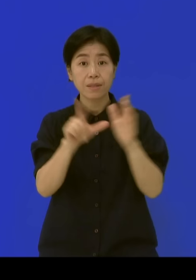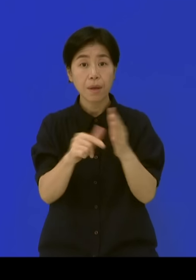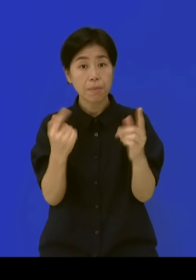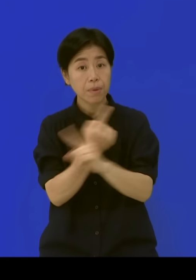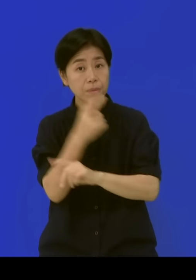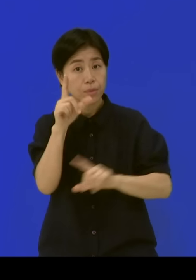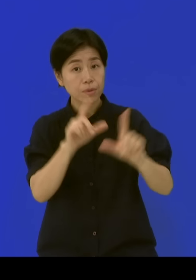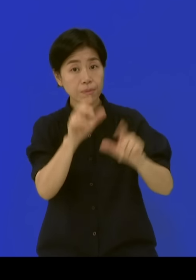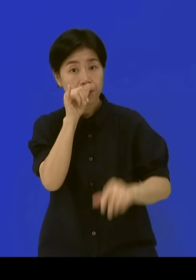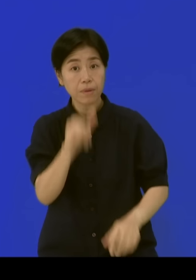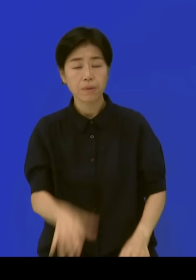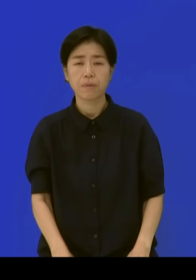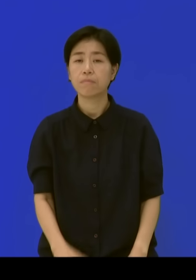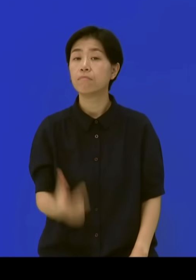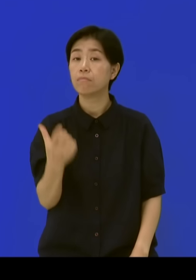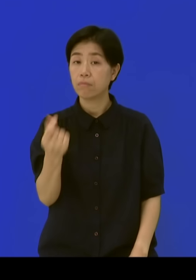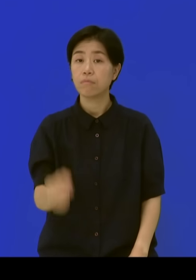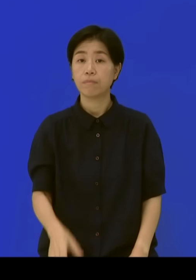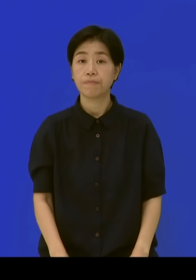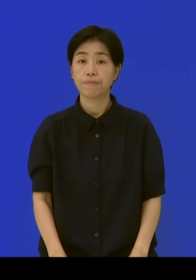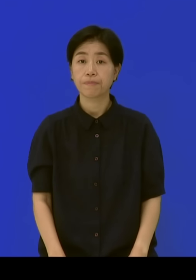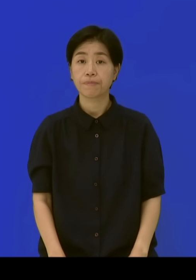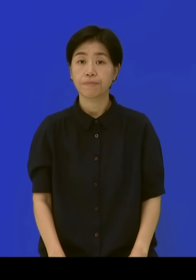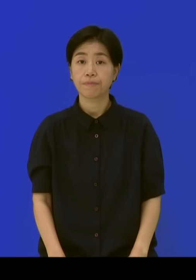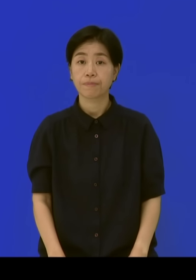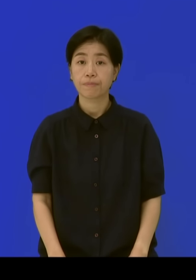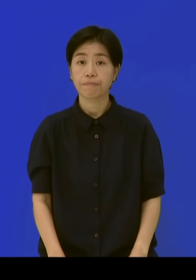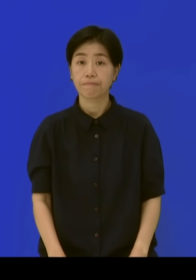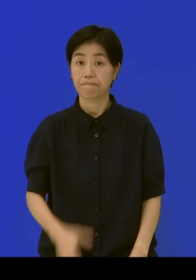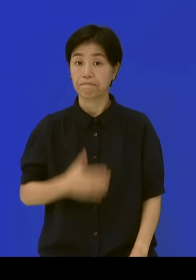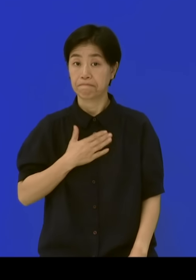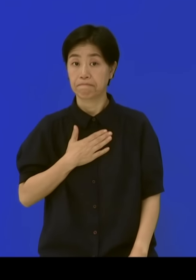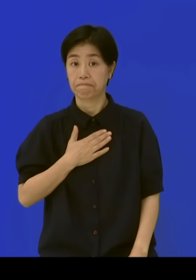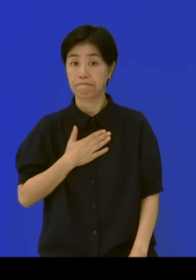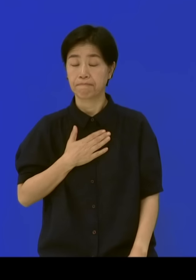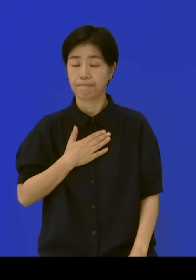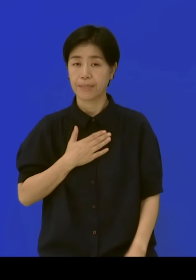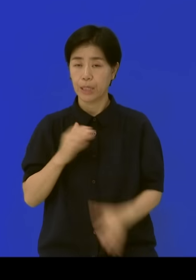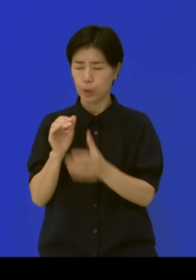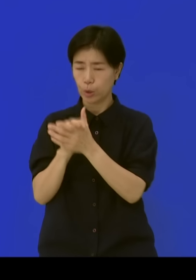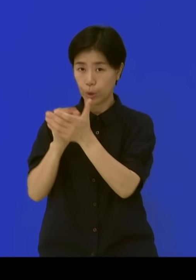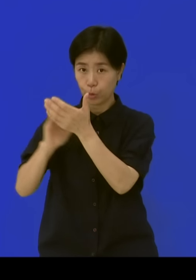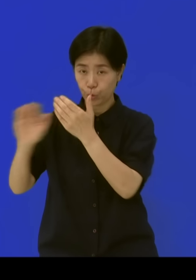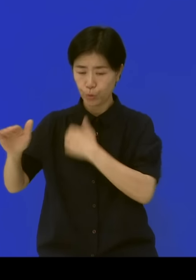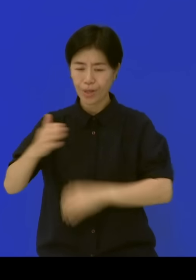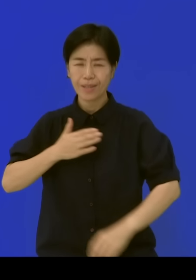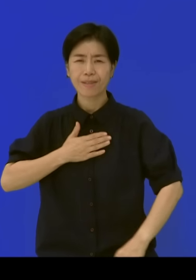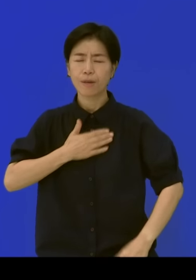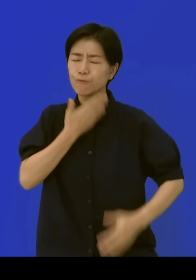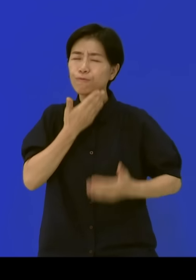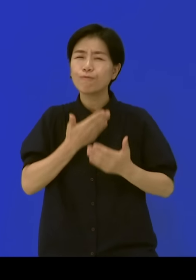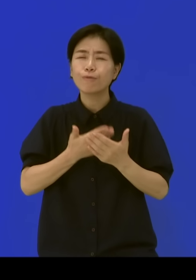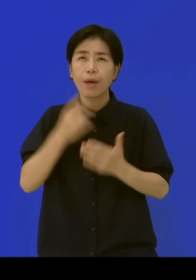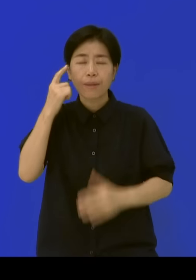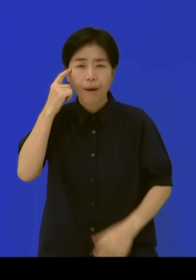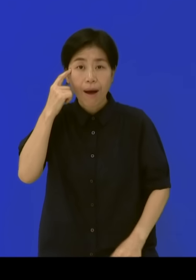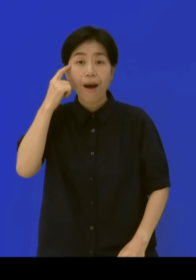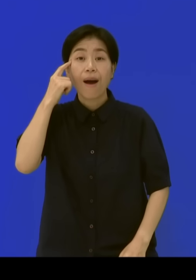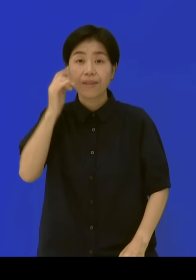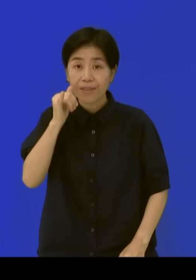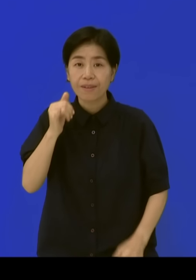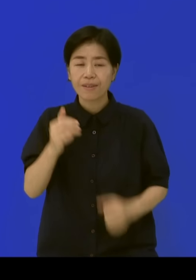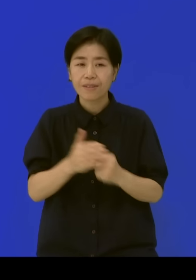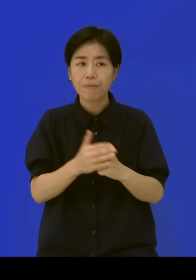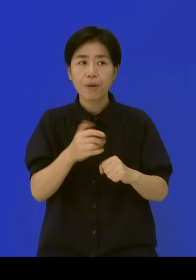생기던가요? 네. 일단 제가 사람들을 좀 만나게 되니까요. 예, 예. 친구들 중에 이제 제가 약속 잘